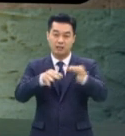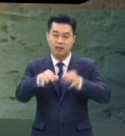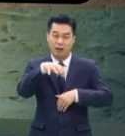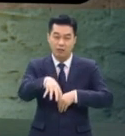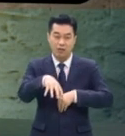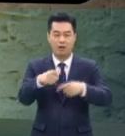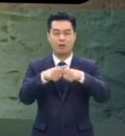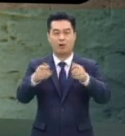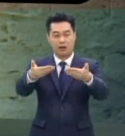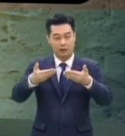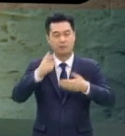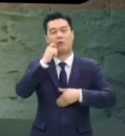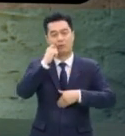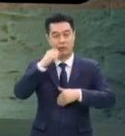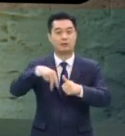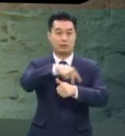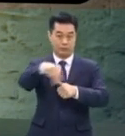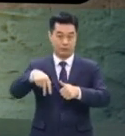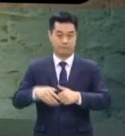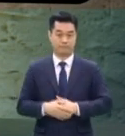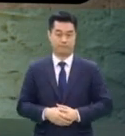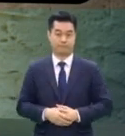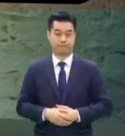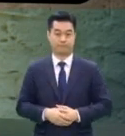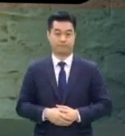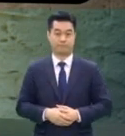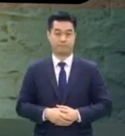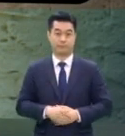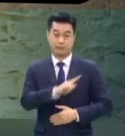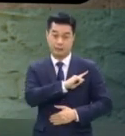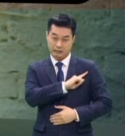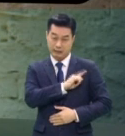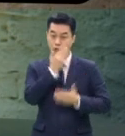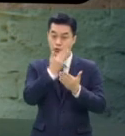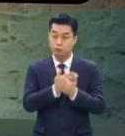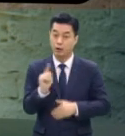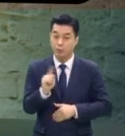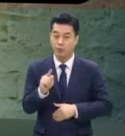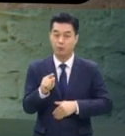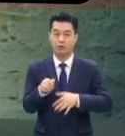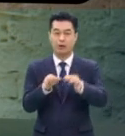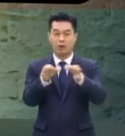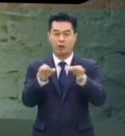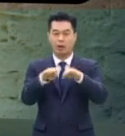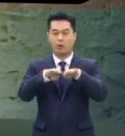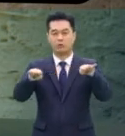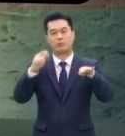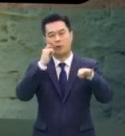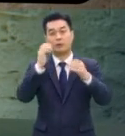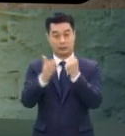평가받지 못하고 있습니다 가장 큰 이유는 불공정거래 있습니다